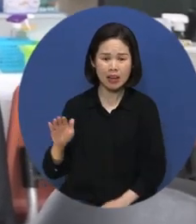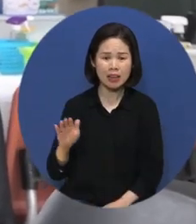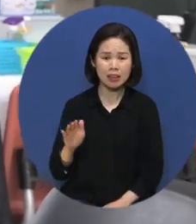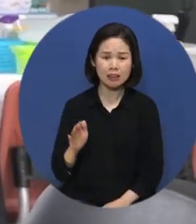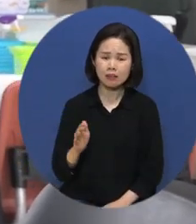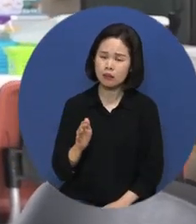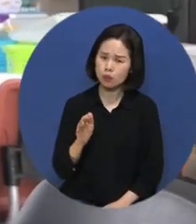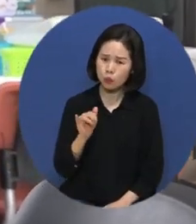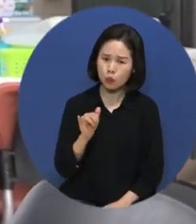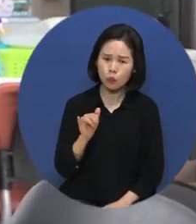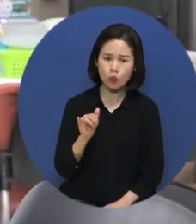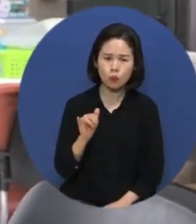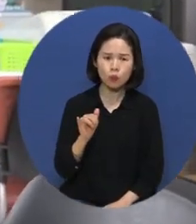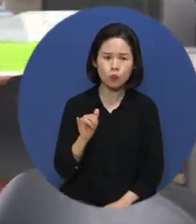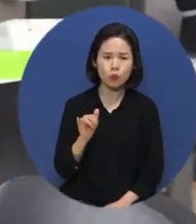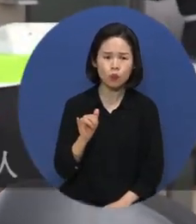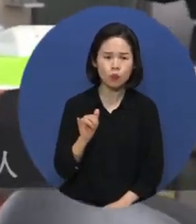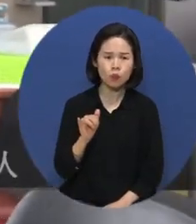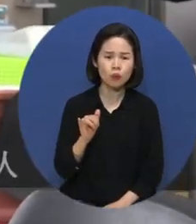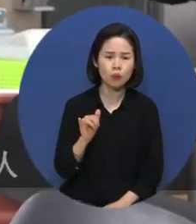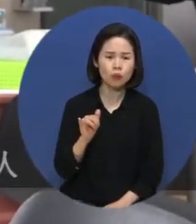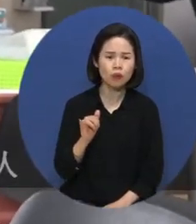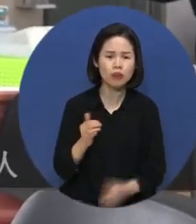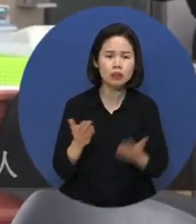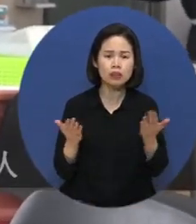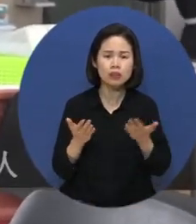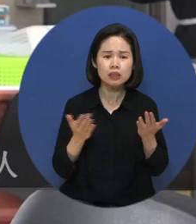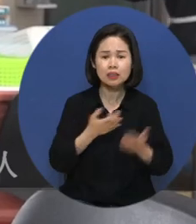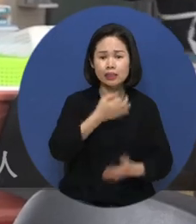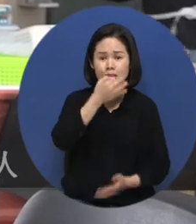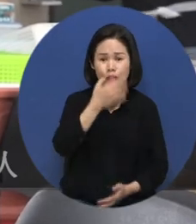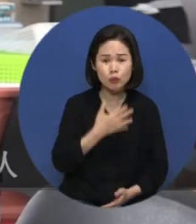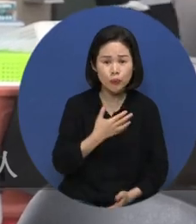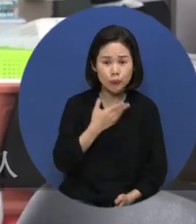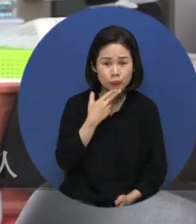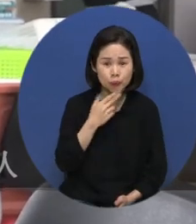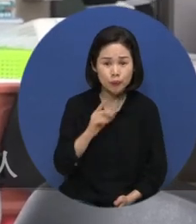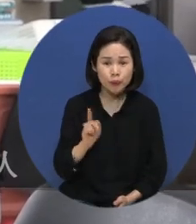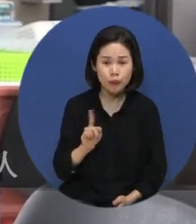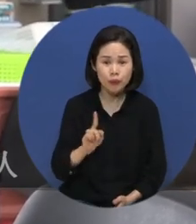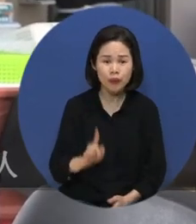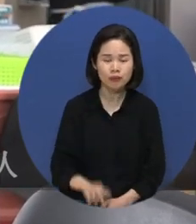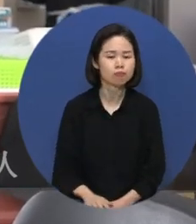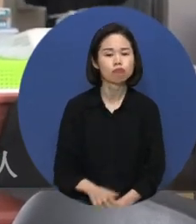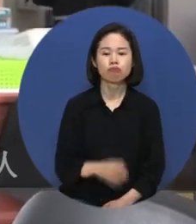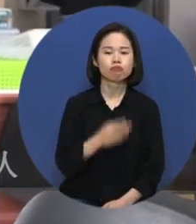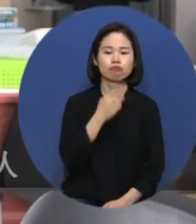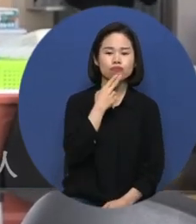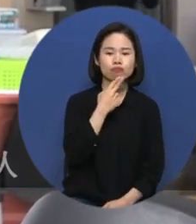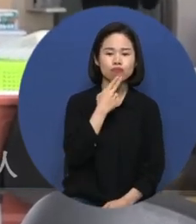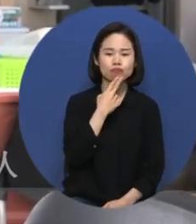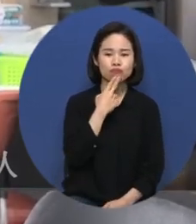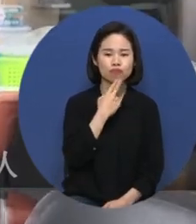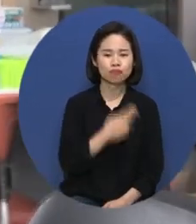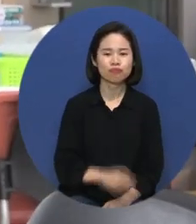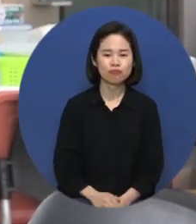그렇게 되게 많이 듣고 있는데 네. 일하시는데 뭐 그런 건 없으세요? 없어요.